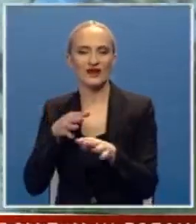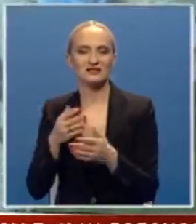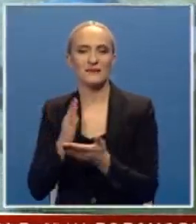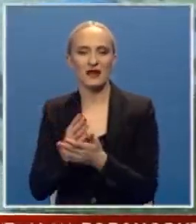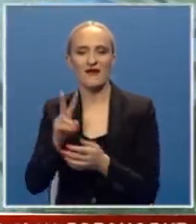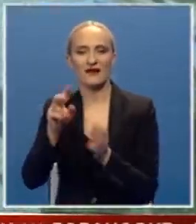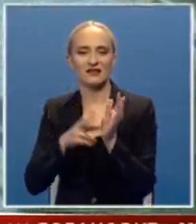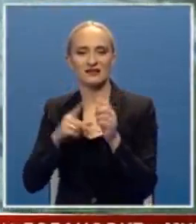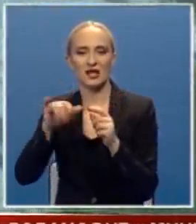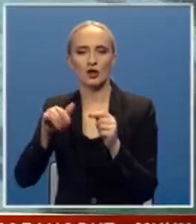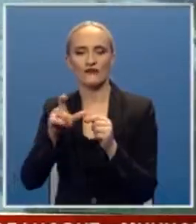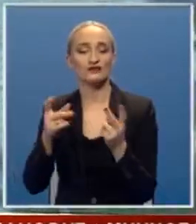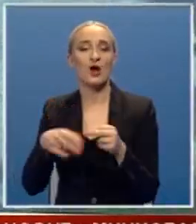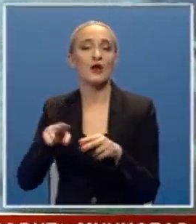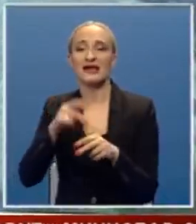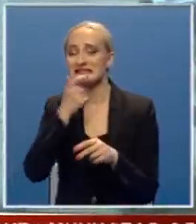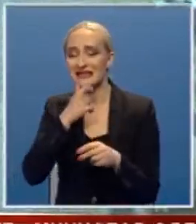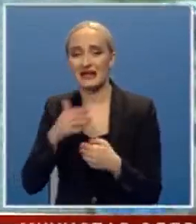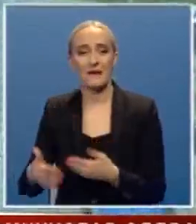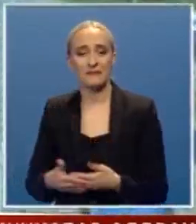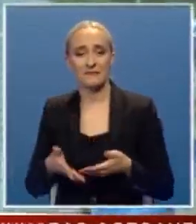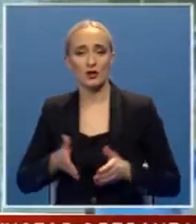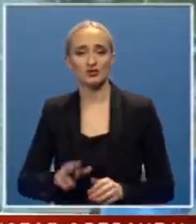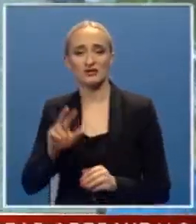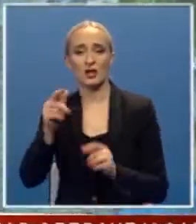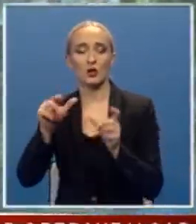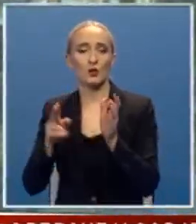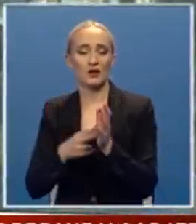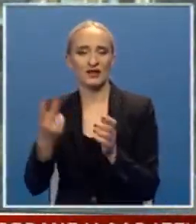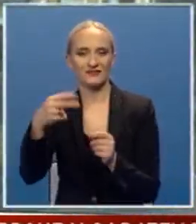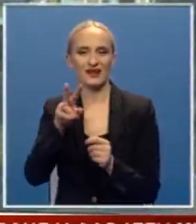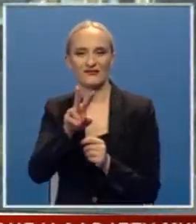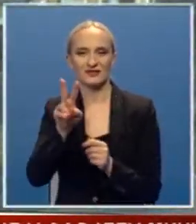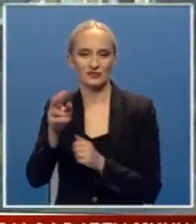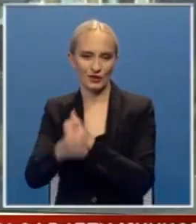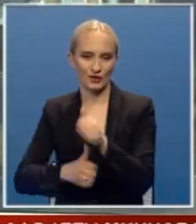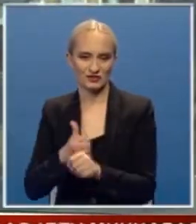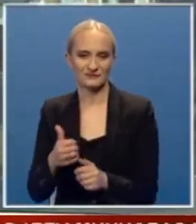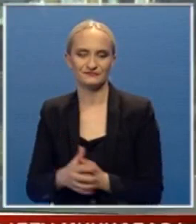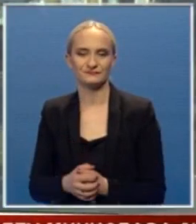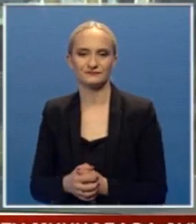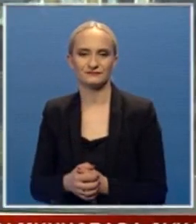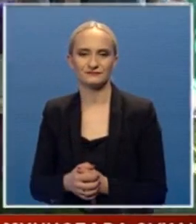je Valentina Jović kao najstarija beba rođena 13. juna 2022. godine.